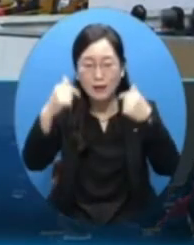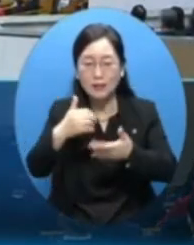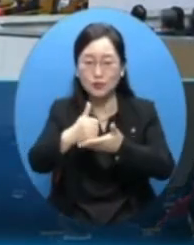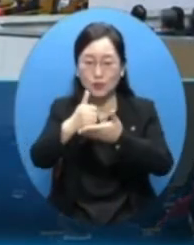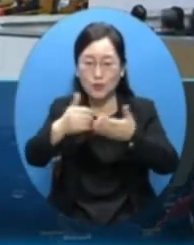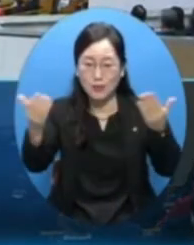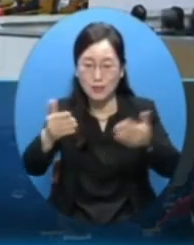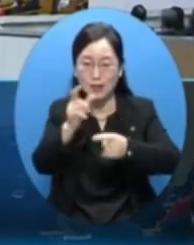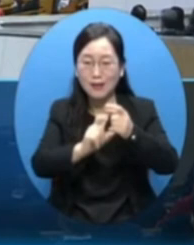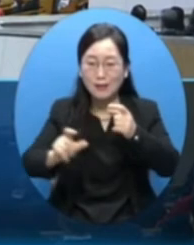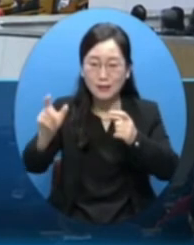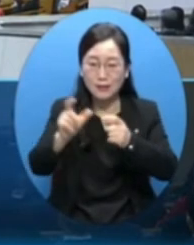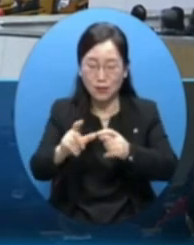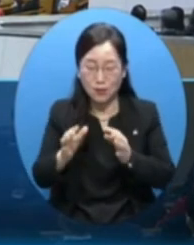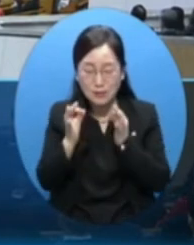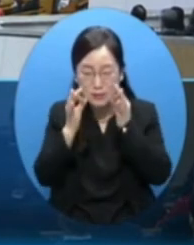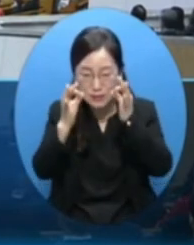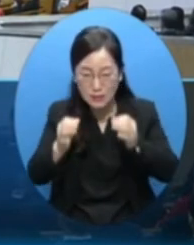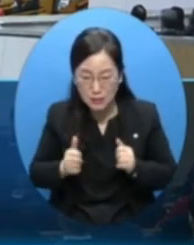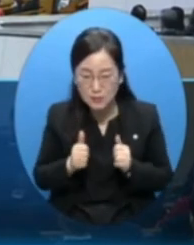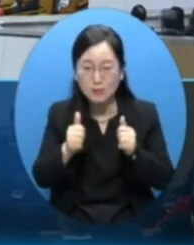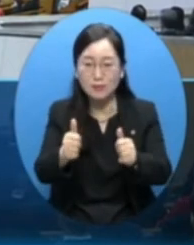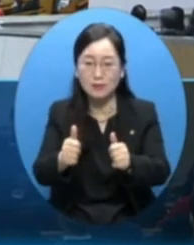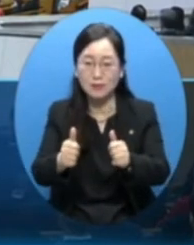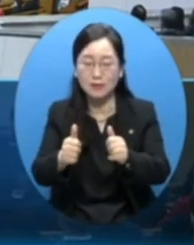일에 더욱 힘쓰는 자들이 되라.